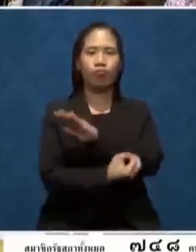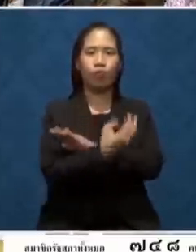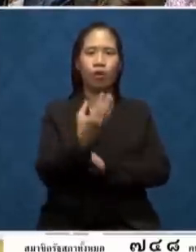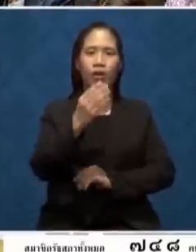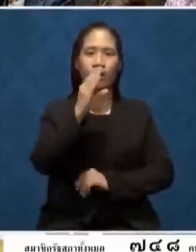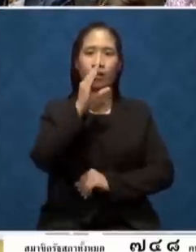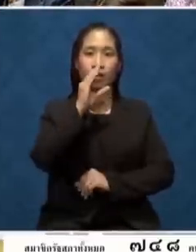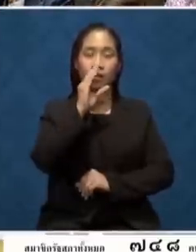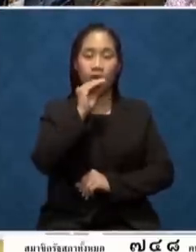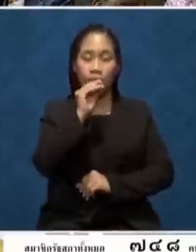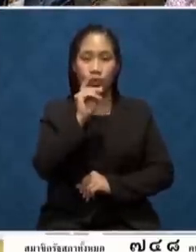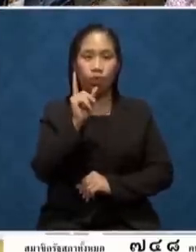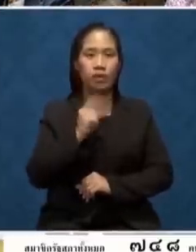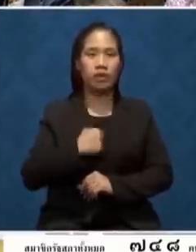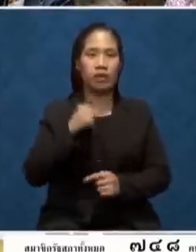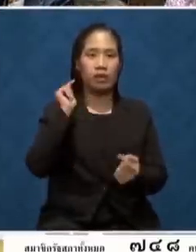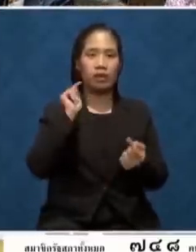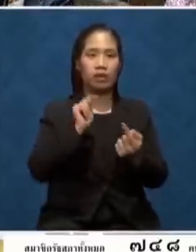สภา